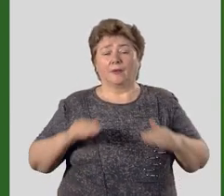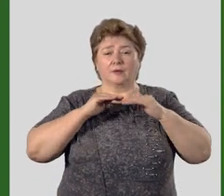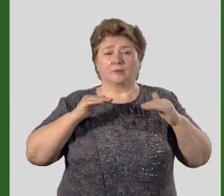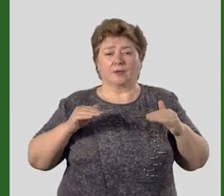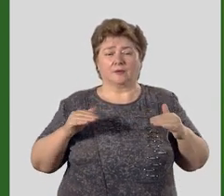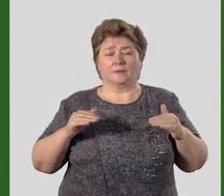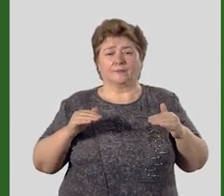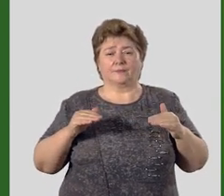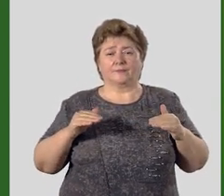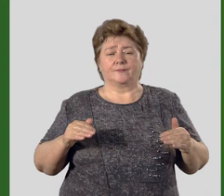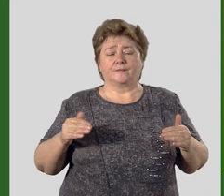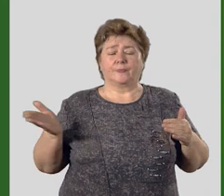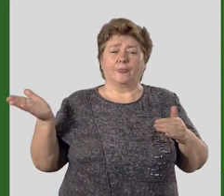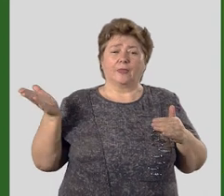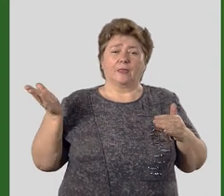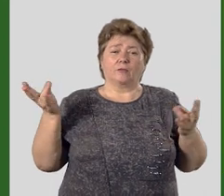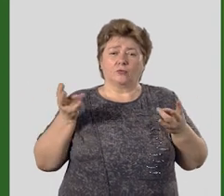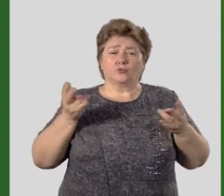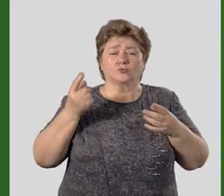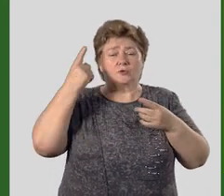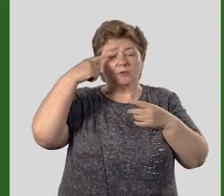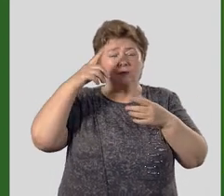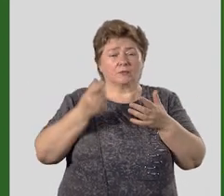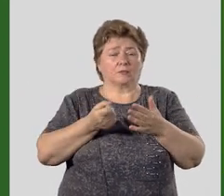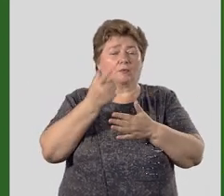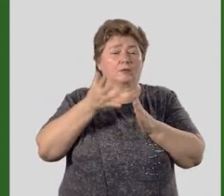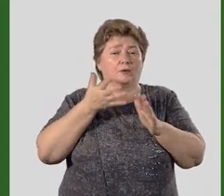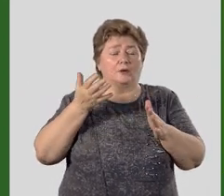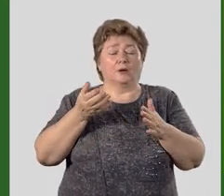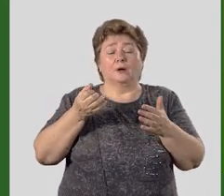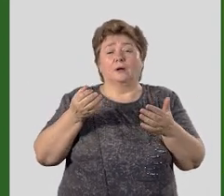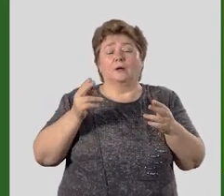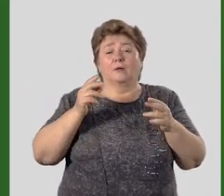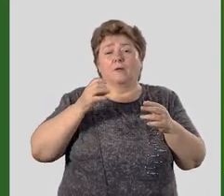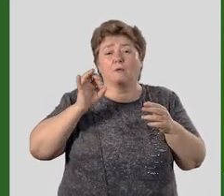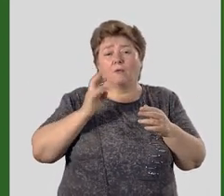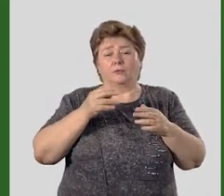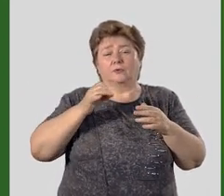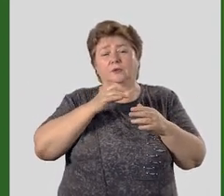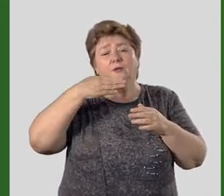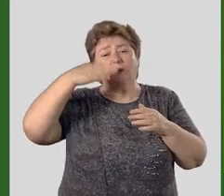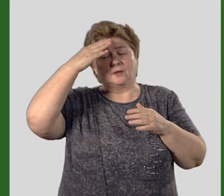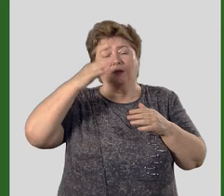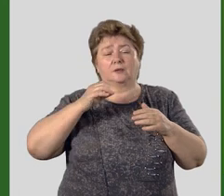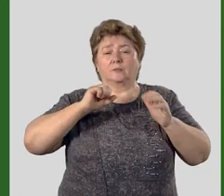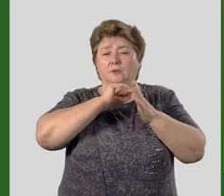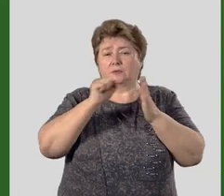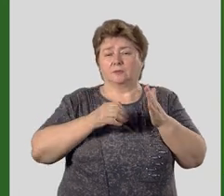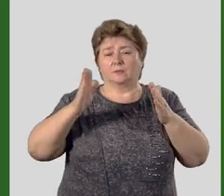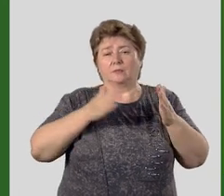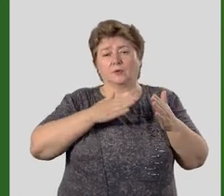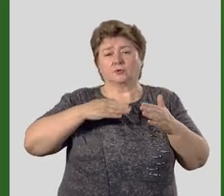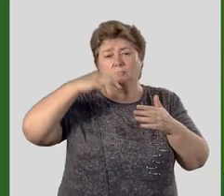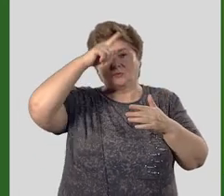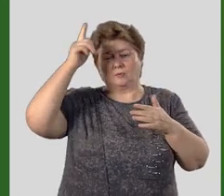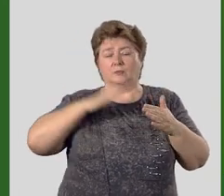Ребята, а теперь отгадайте загадку. Он и летом, и зимой, между небом и